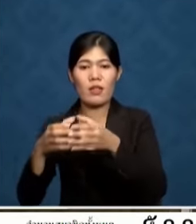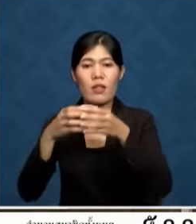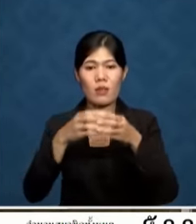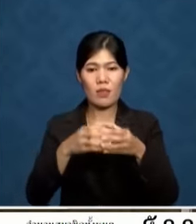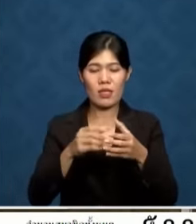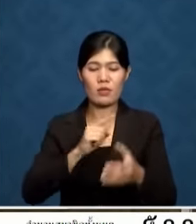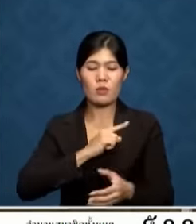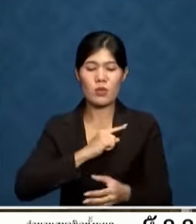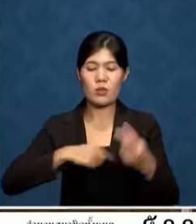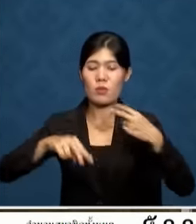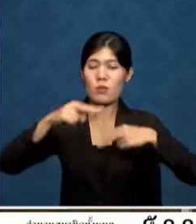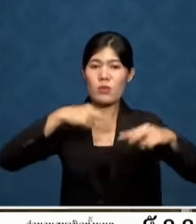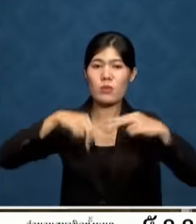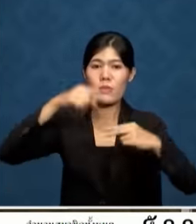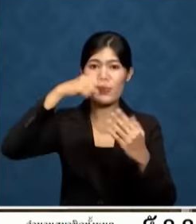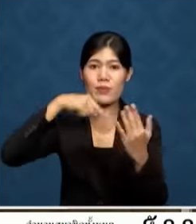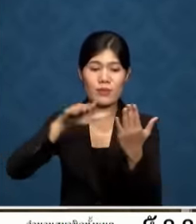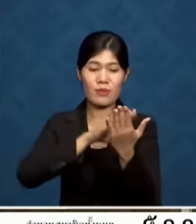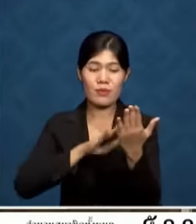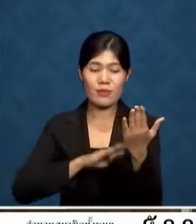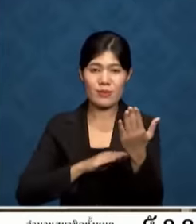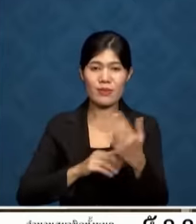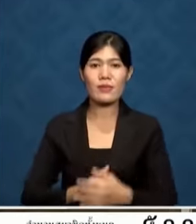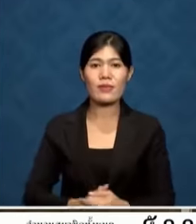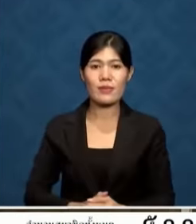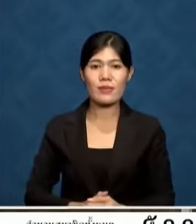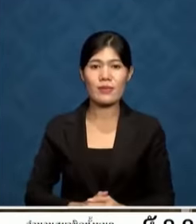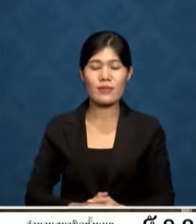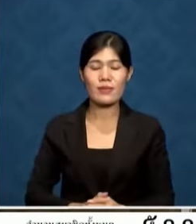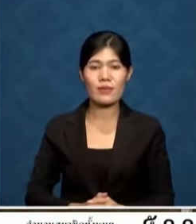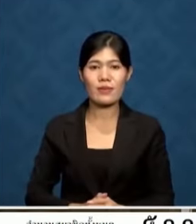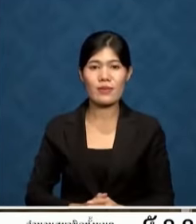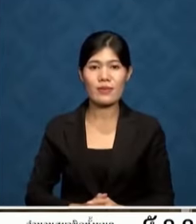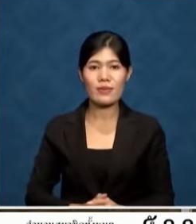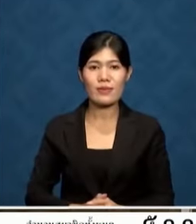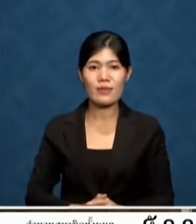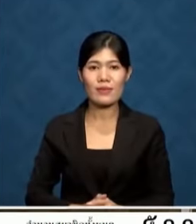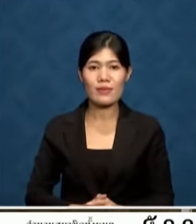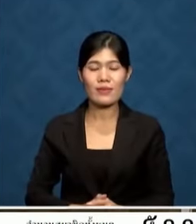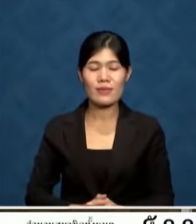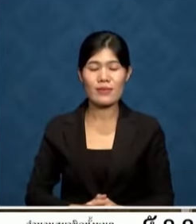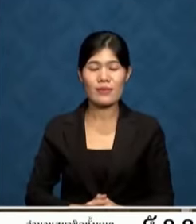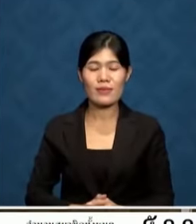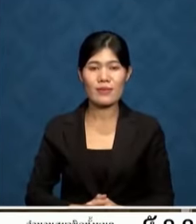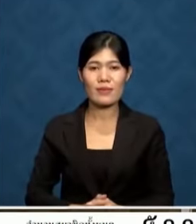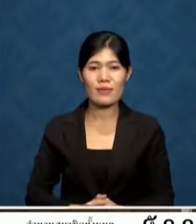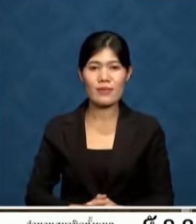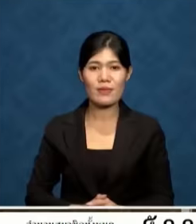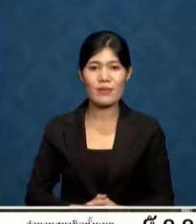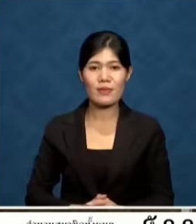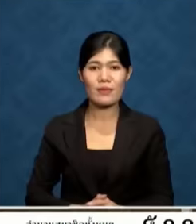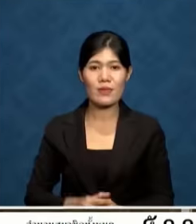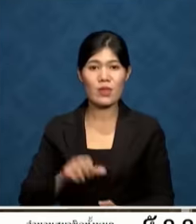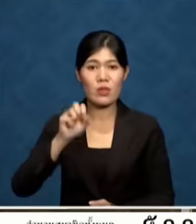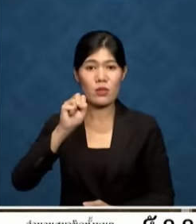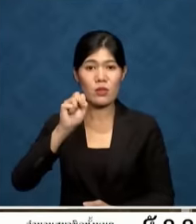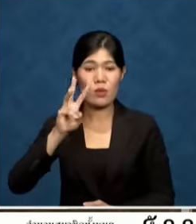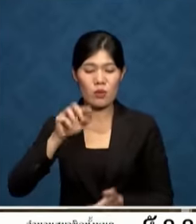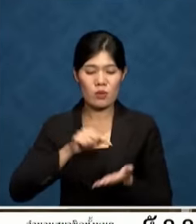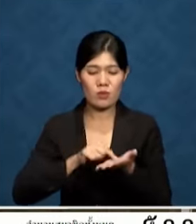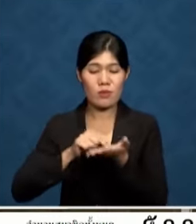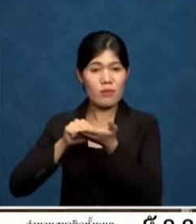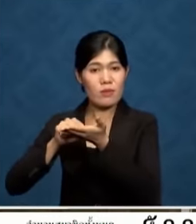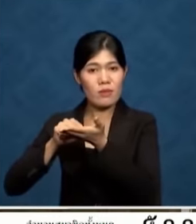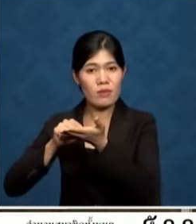ราชการแผ่นดินเหมือนสภาผู้แทนราษฎรแต่แต่ทั้งหมดสวไปยื่นได้ไม